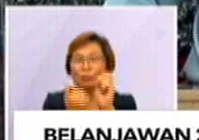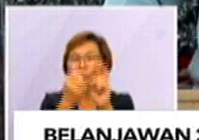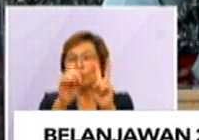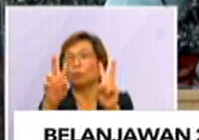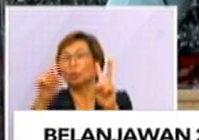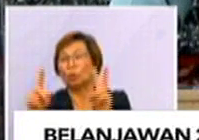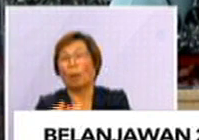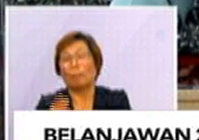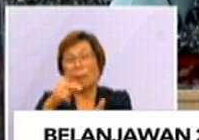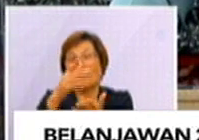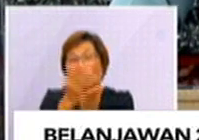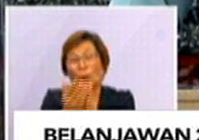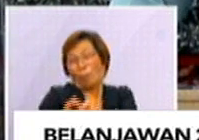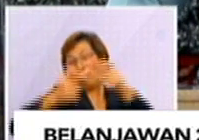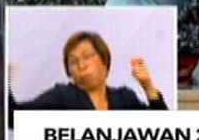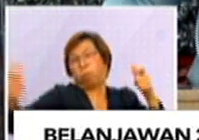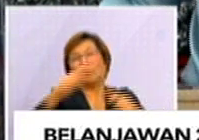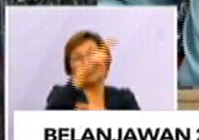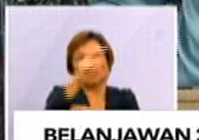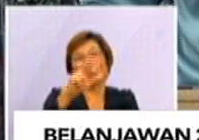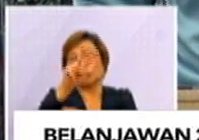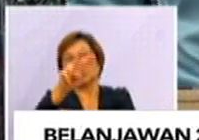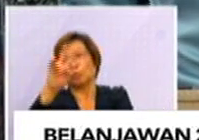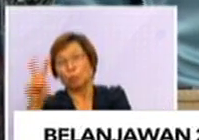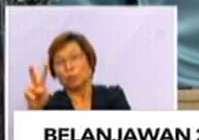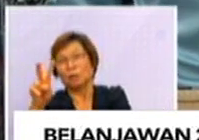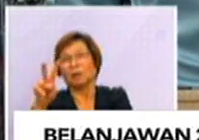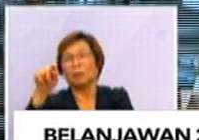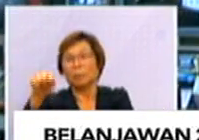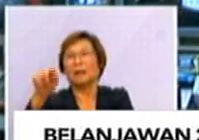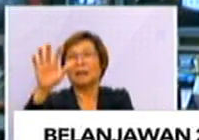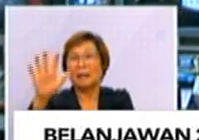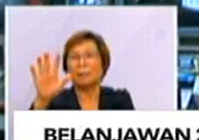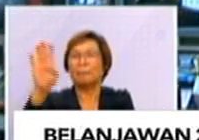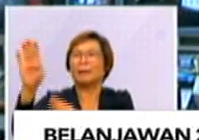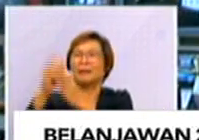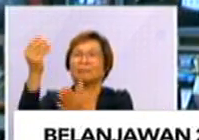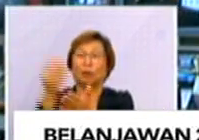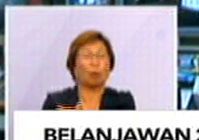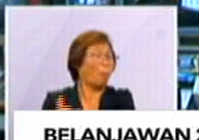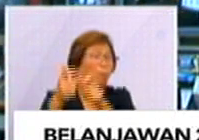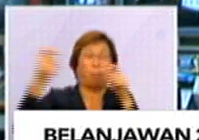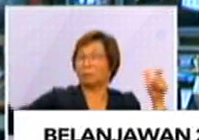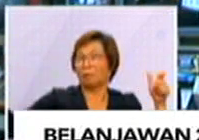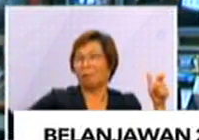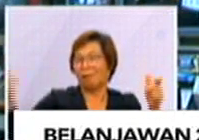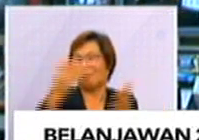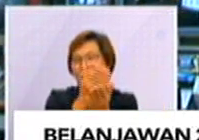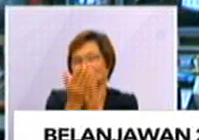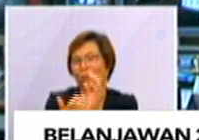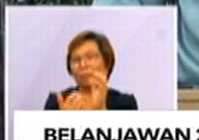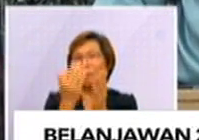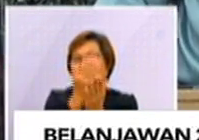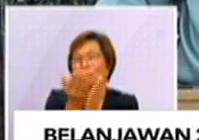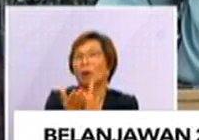mendapat persetujuan semua pihak. Jelas beliau, belanjawan 2021 bersifat inklusif yang membolehkan negara bergerak ke